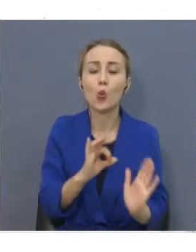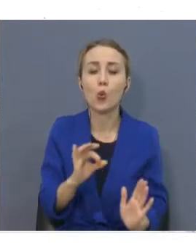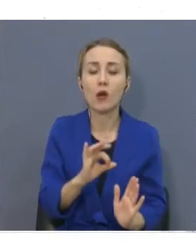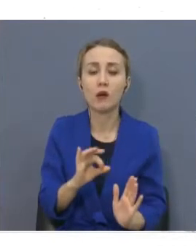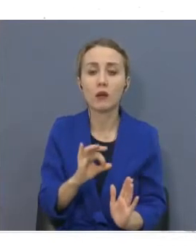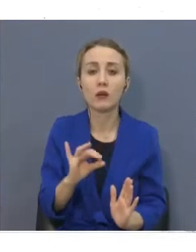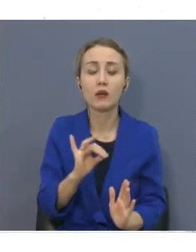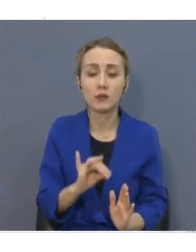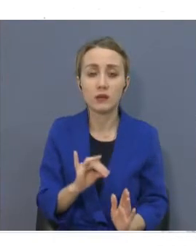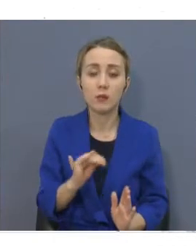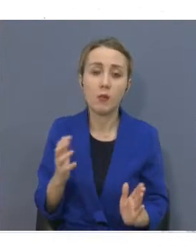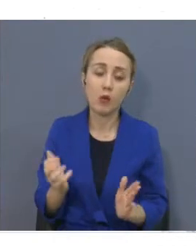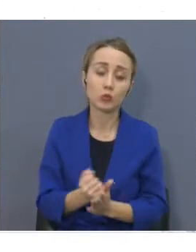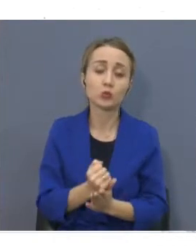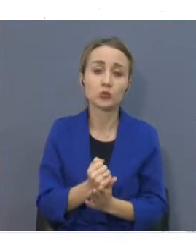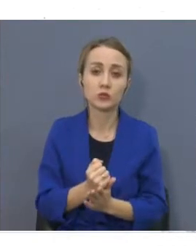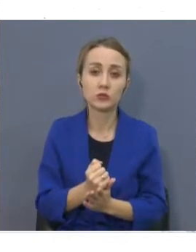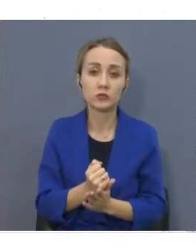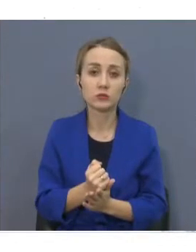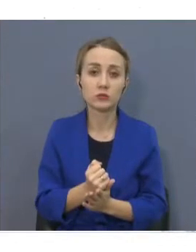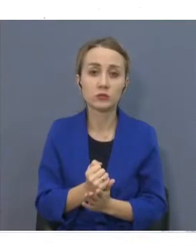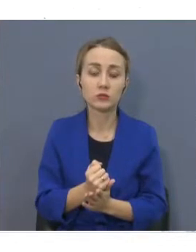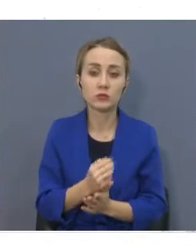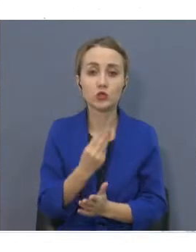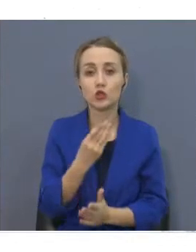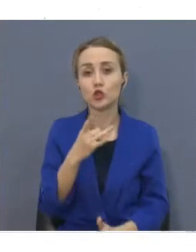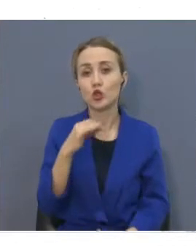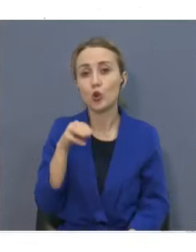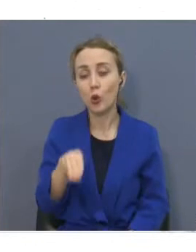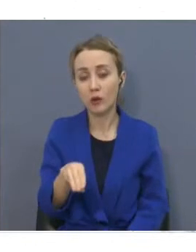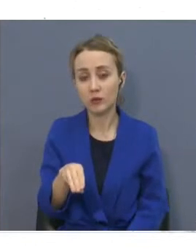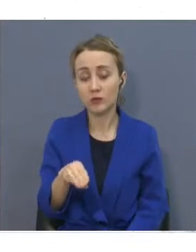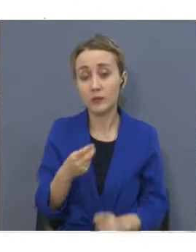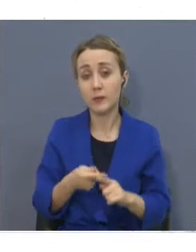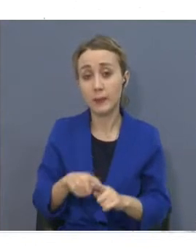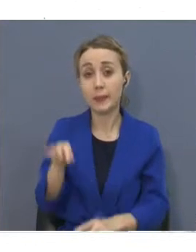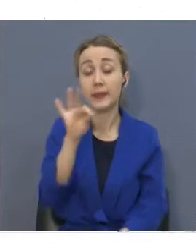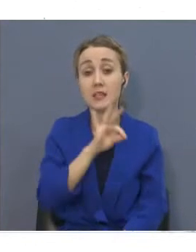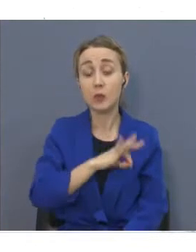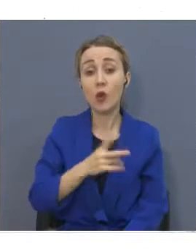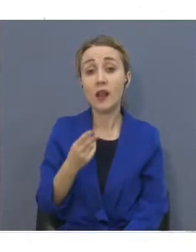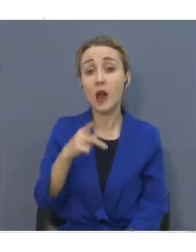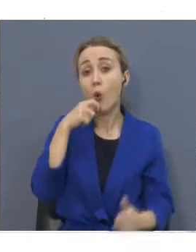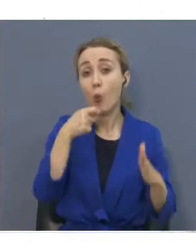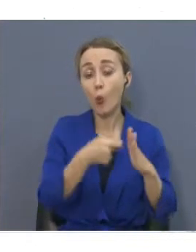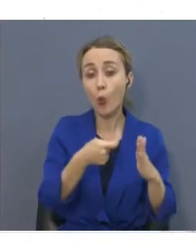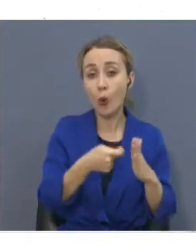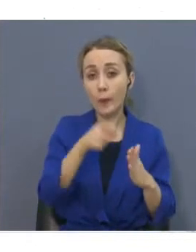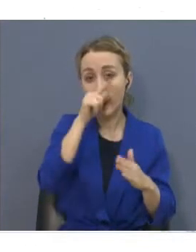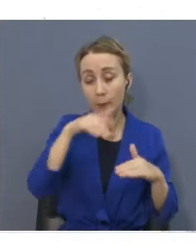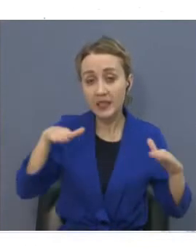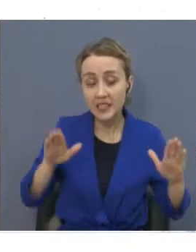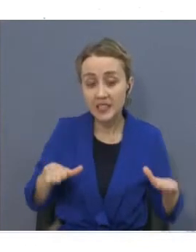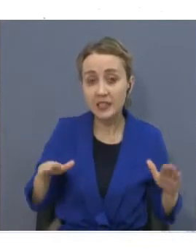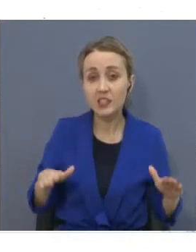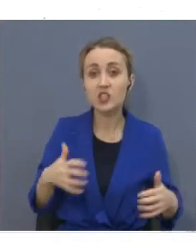И получается шрот. Этот шрот используется для корма птицам,